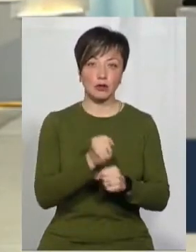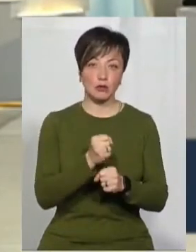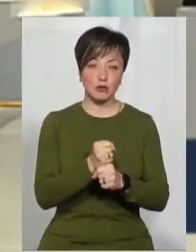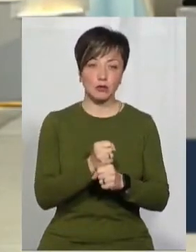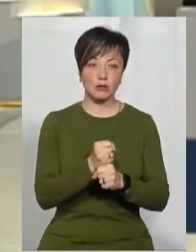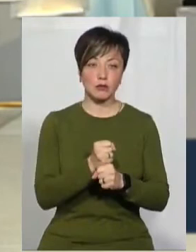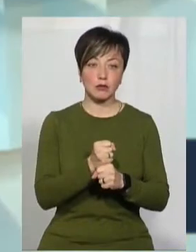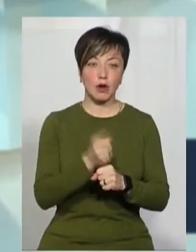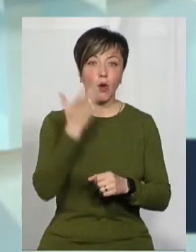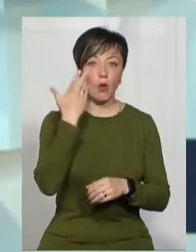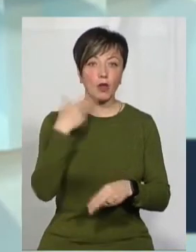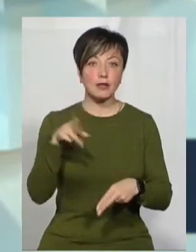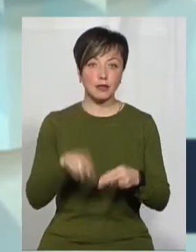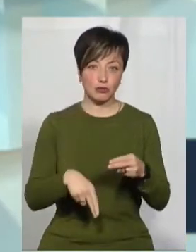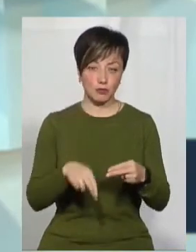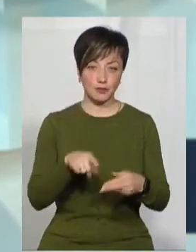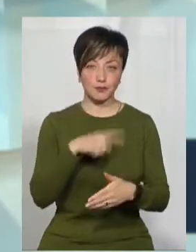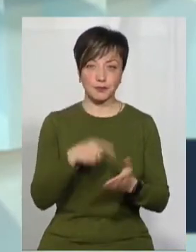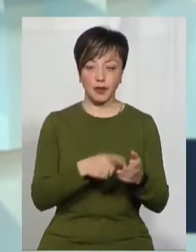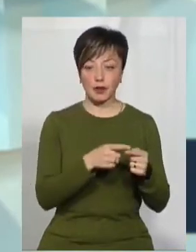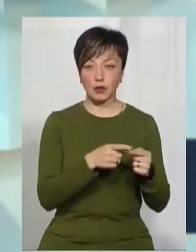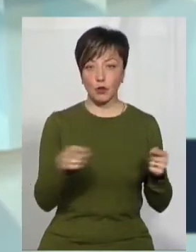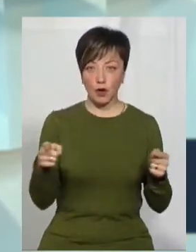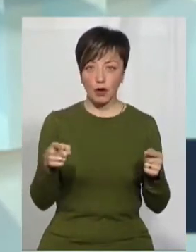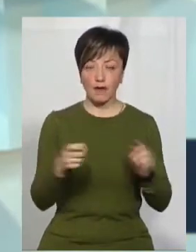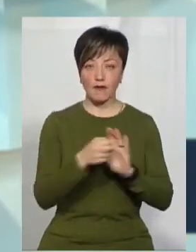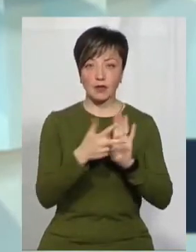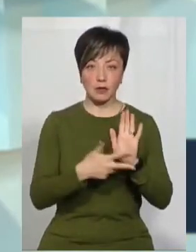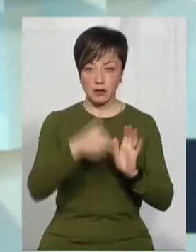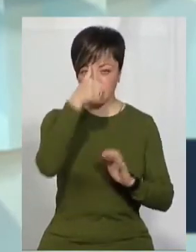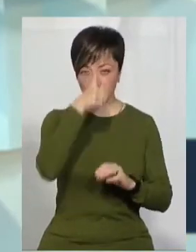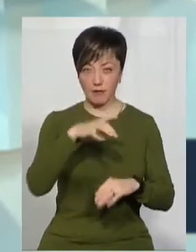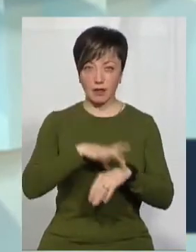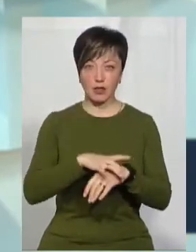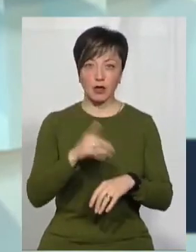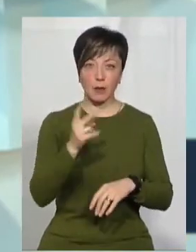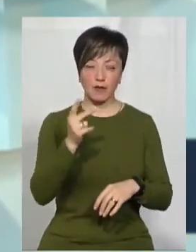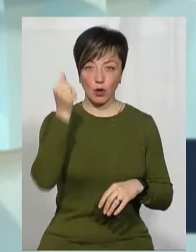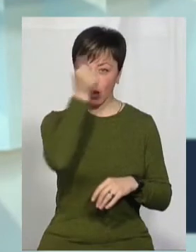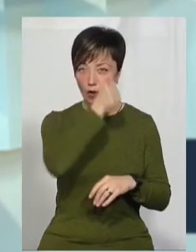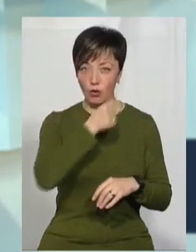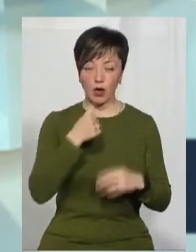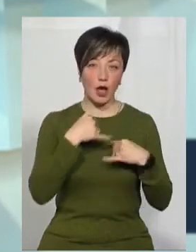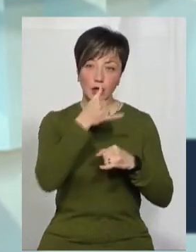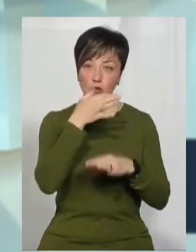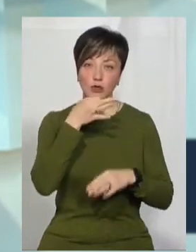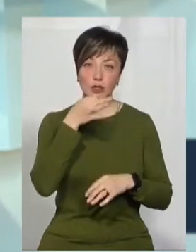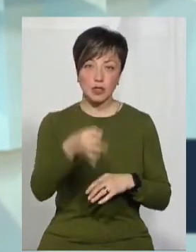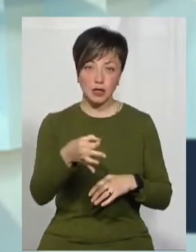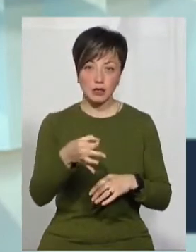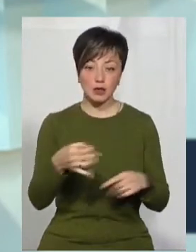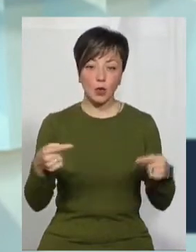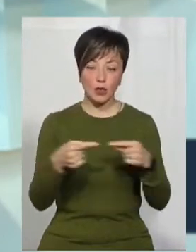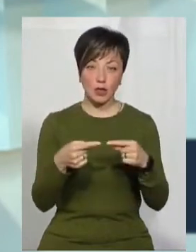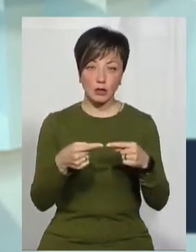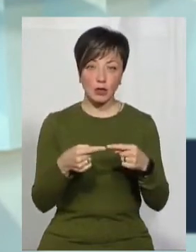роботу? І коли має закінчити? Дивіться, строк виконання робіт 18 місяців, тобто фактично це півтора року. Я не можу сказати конкретно, тому